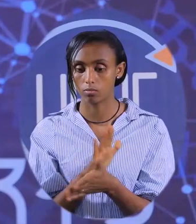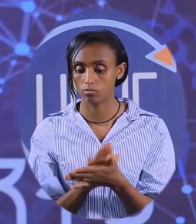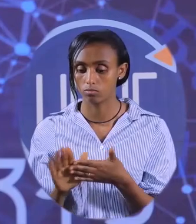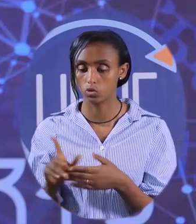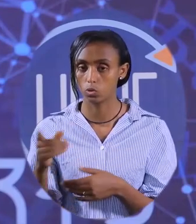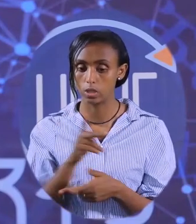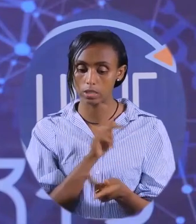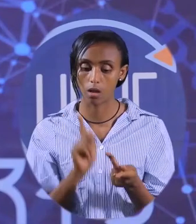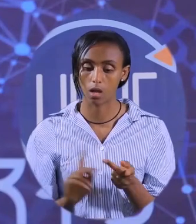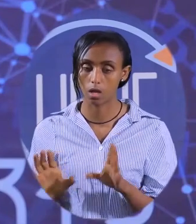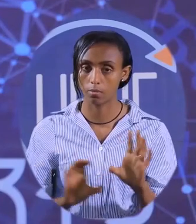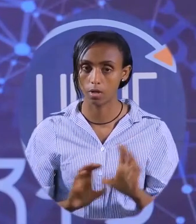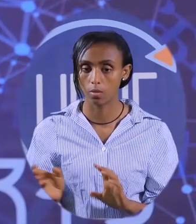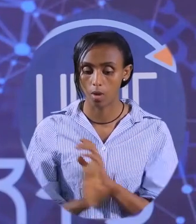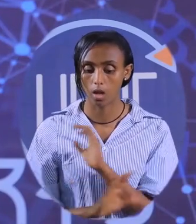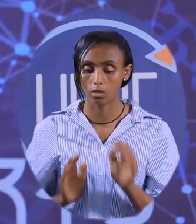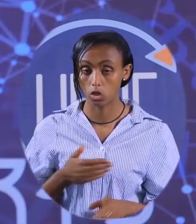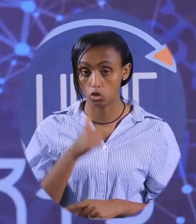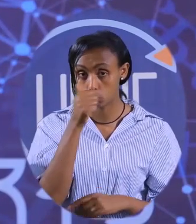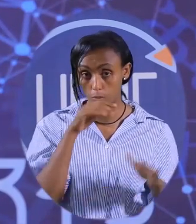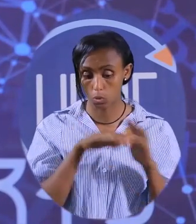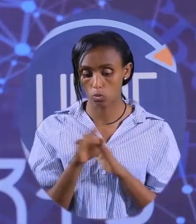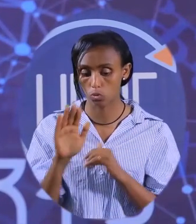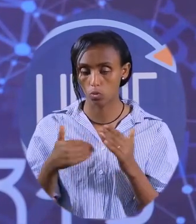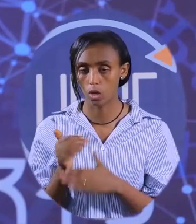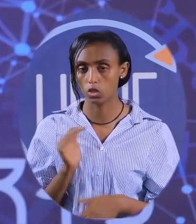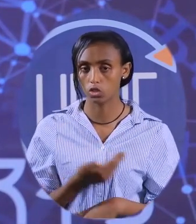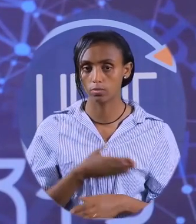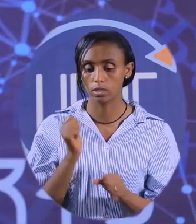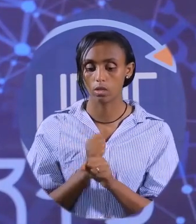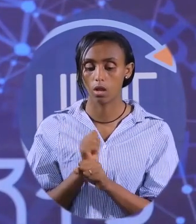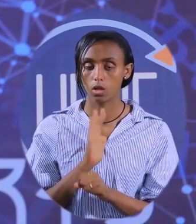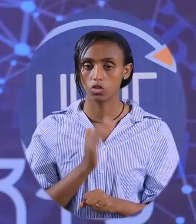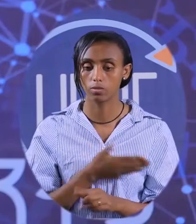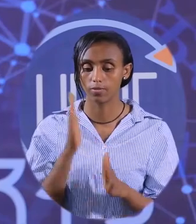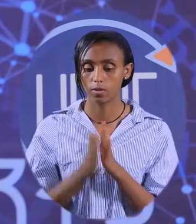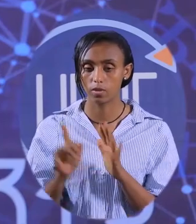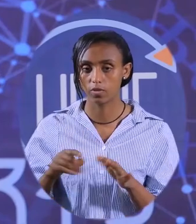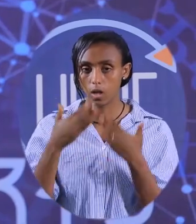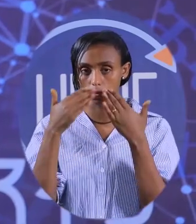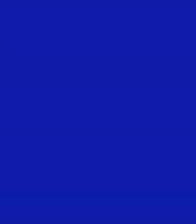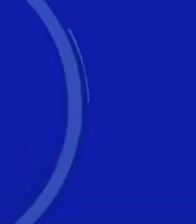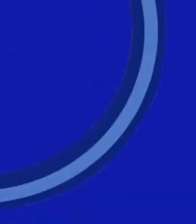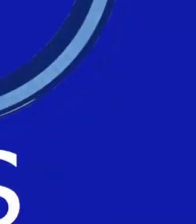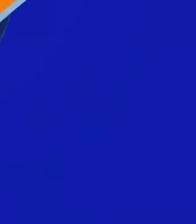የተሳለጠና የተሳካ ለማድረግ በአገራችን ኢትዮጵያ ሁላችንም ድርሻችንን መወጣት ያስፈልገናል።